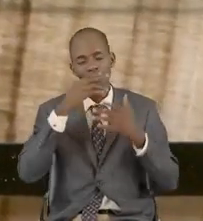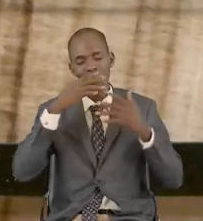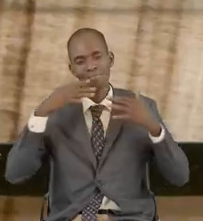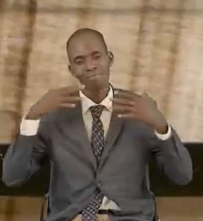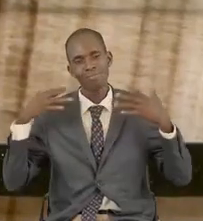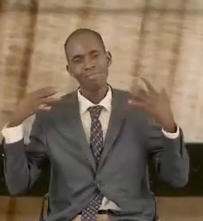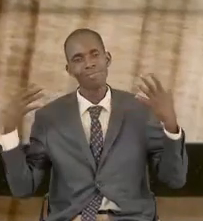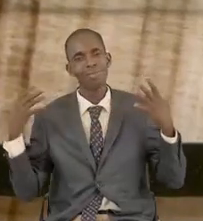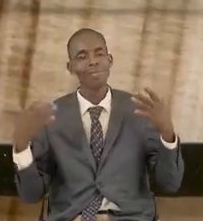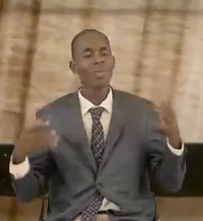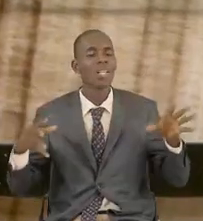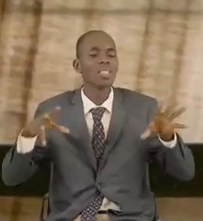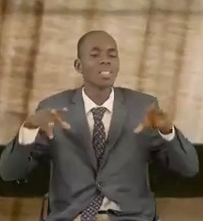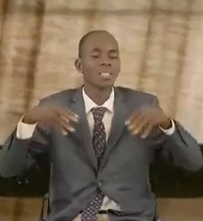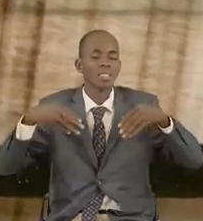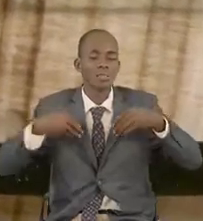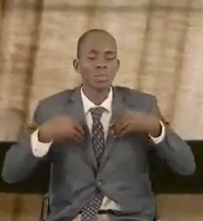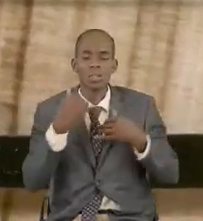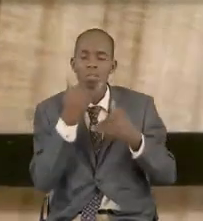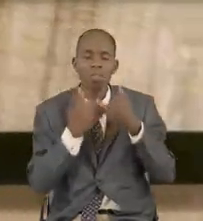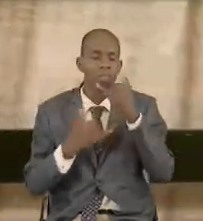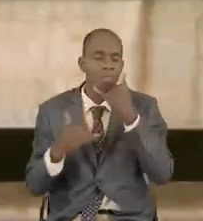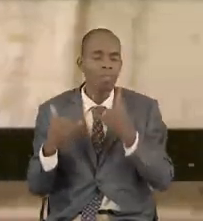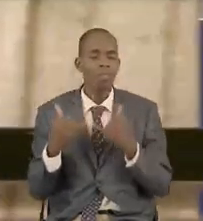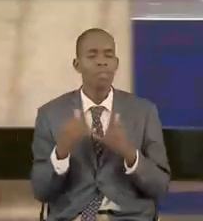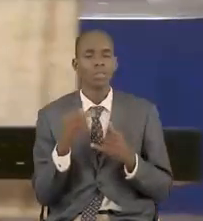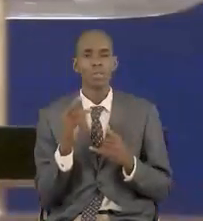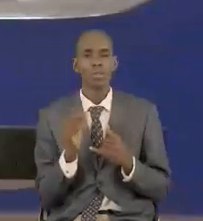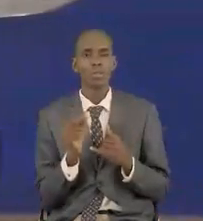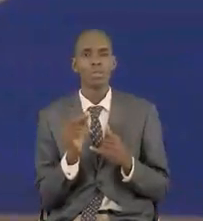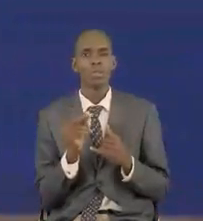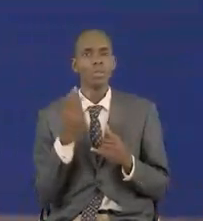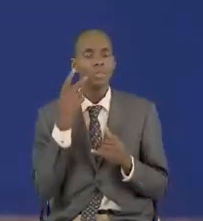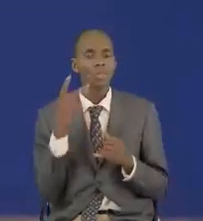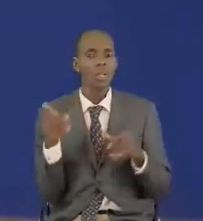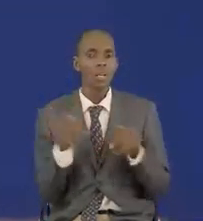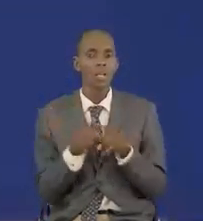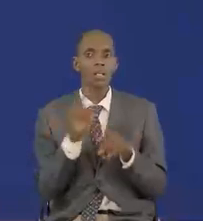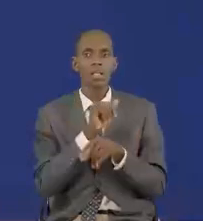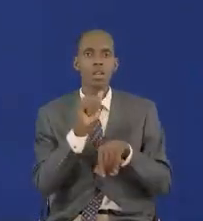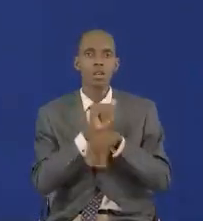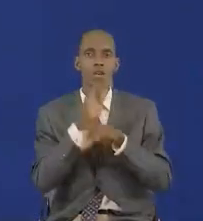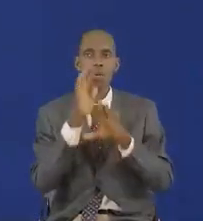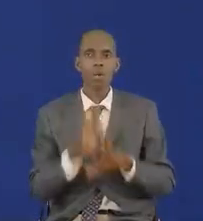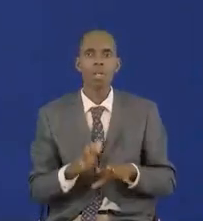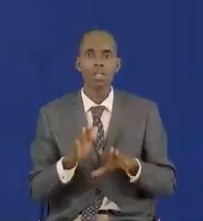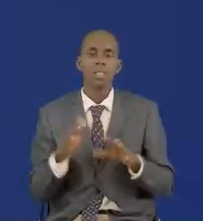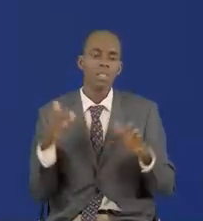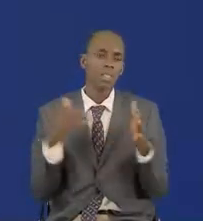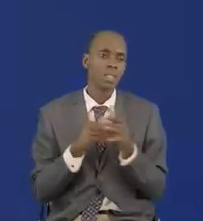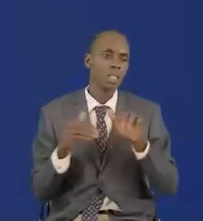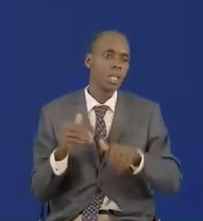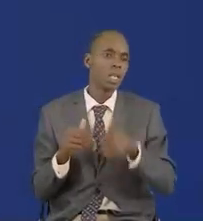embrasser l'erreur la fausse et puis en tant qu'ouvrier ainsi il y a un ouvrier